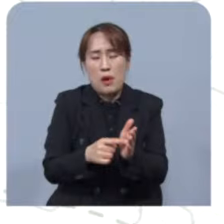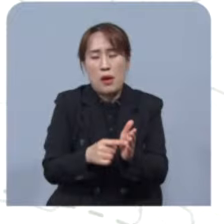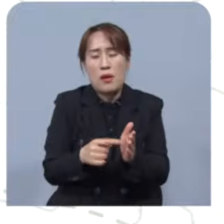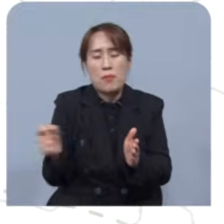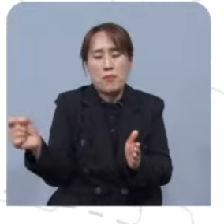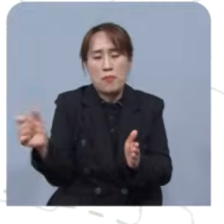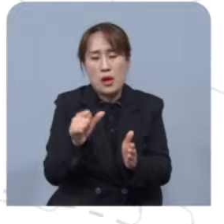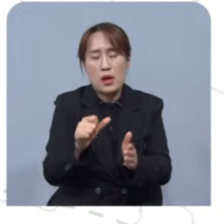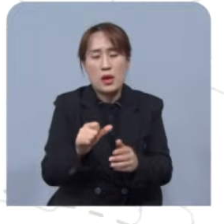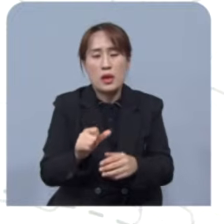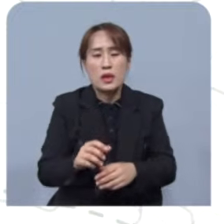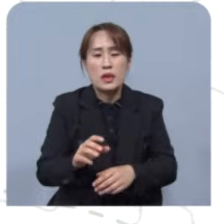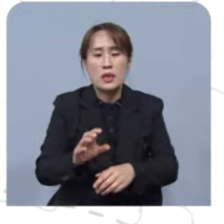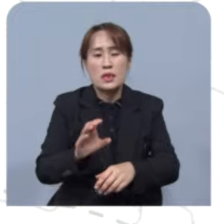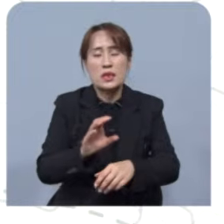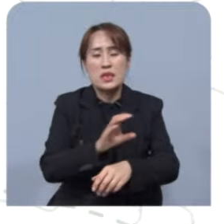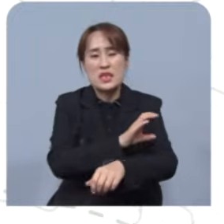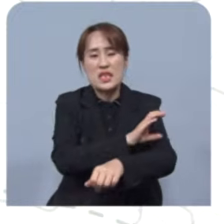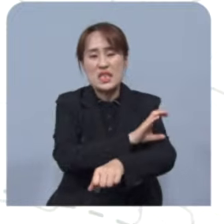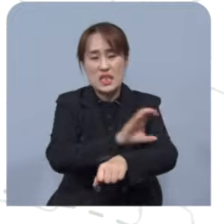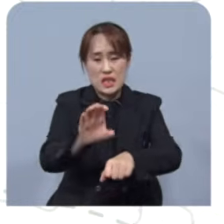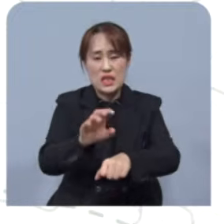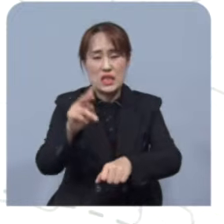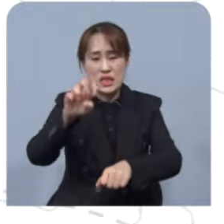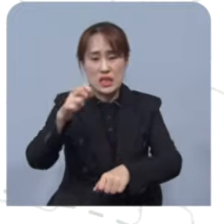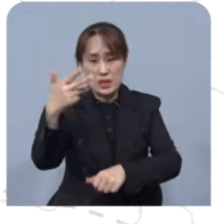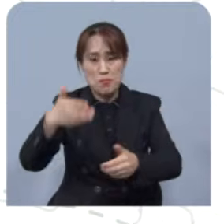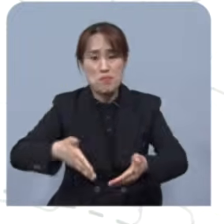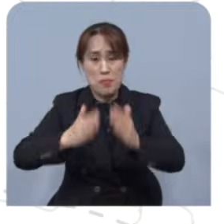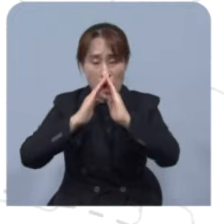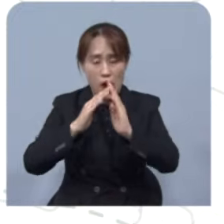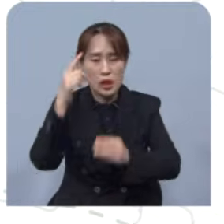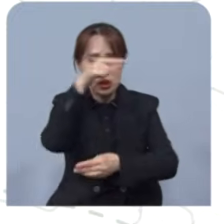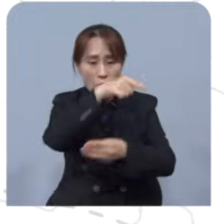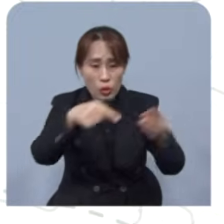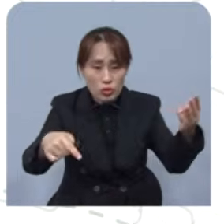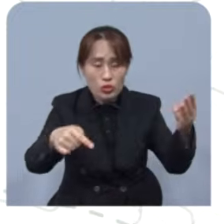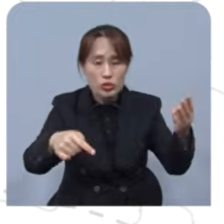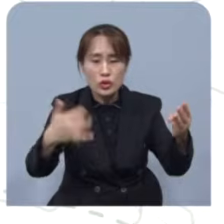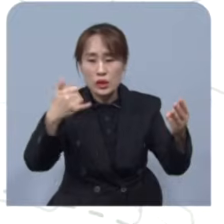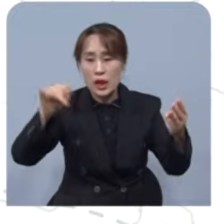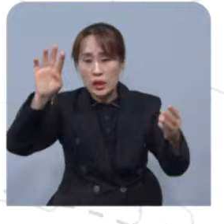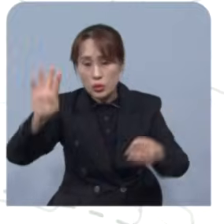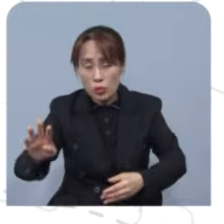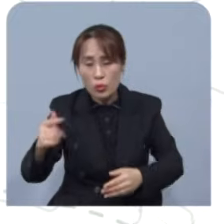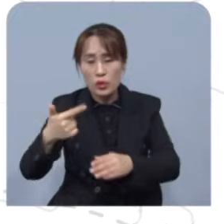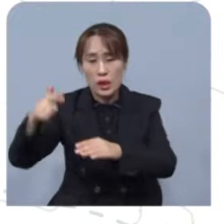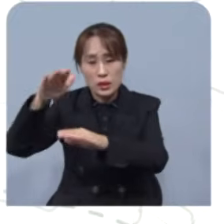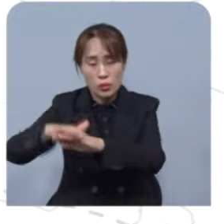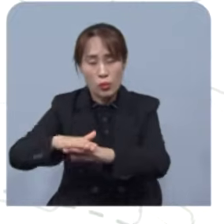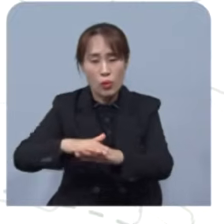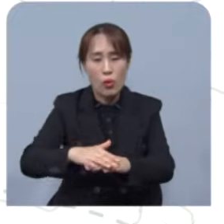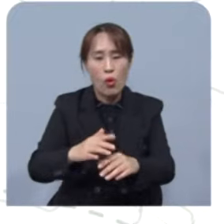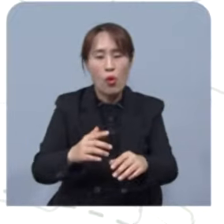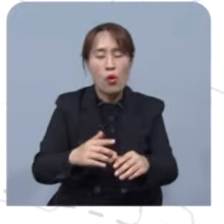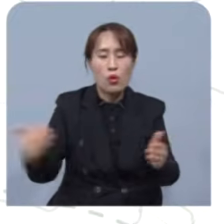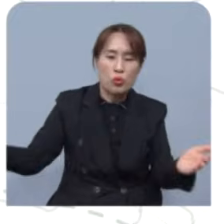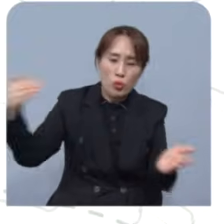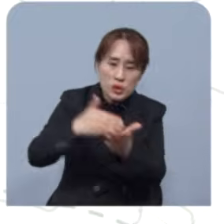급행철도인 CTX를 28년에 착공하여 청주, 세종, 대전을